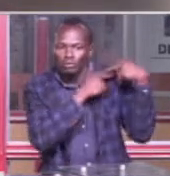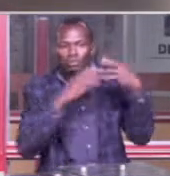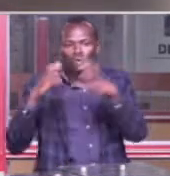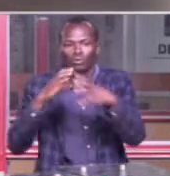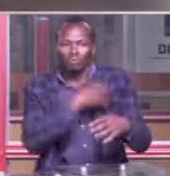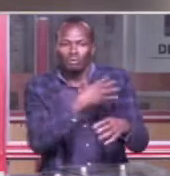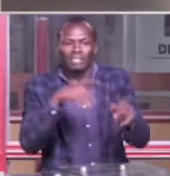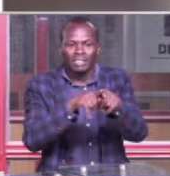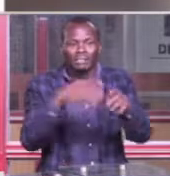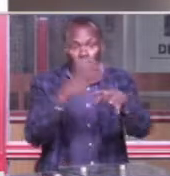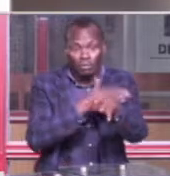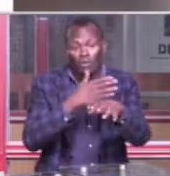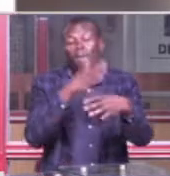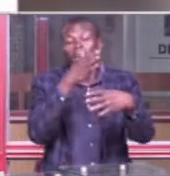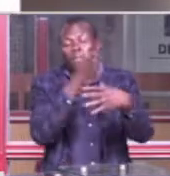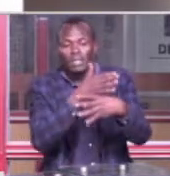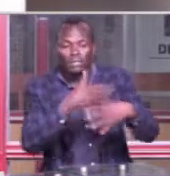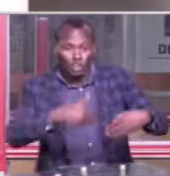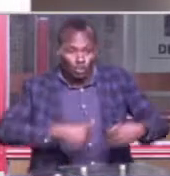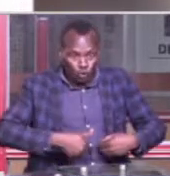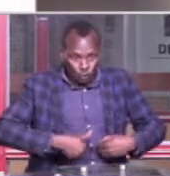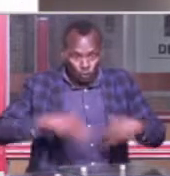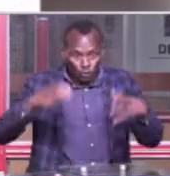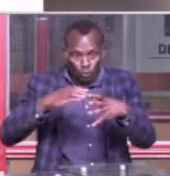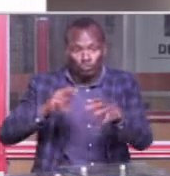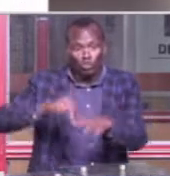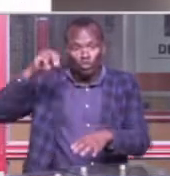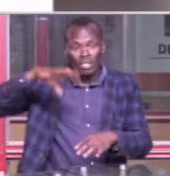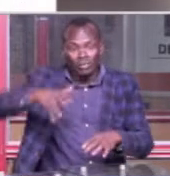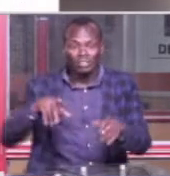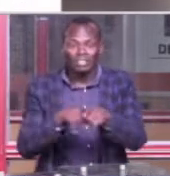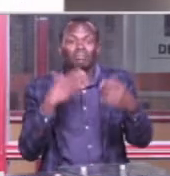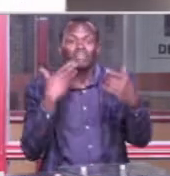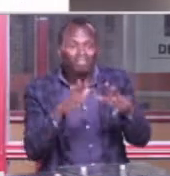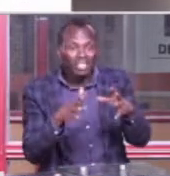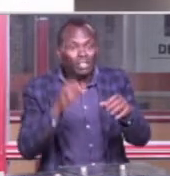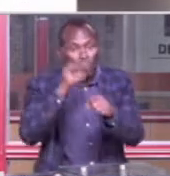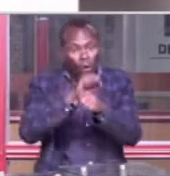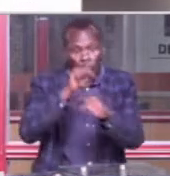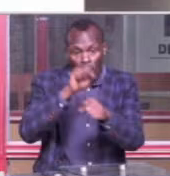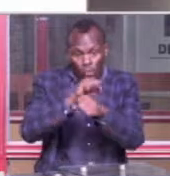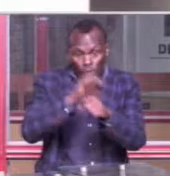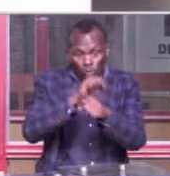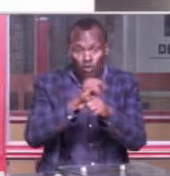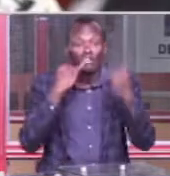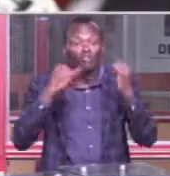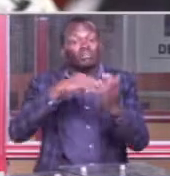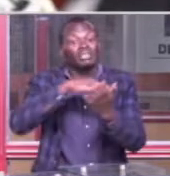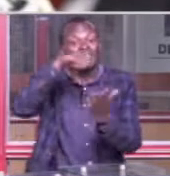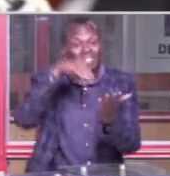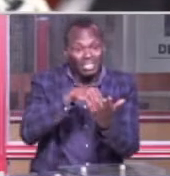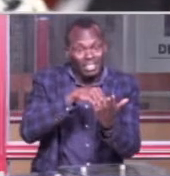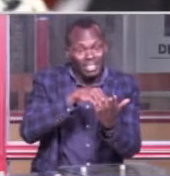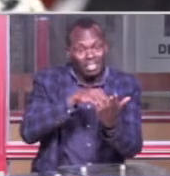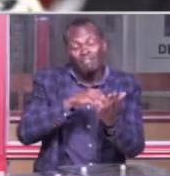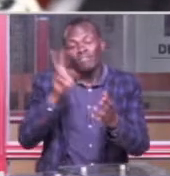era minisita w'abavubuka. Yakolereko ku Media Center ng'owamawulire ssaako okuweereza pulogulaamu ku UBC Radio.